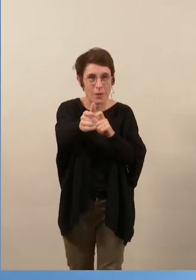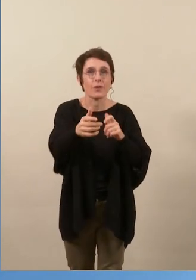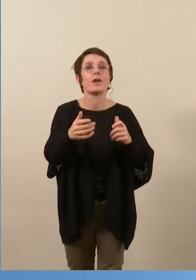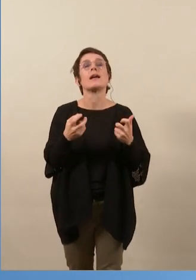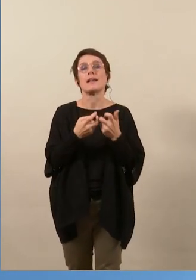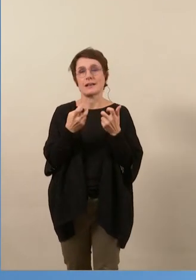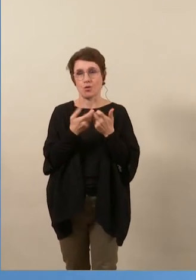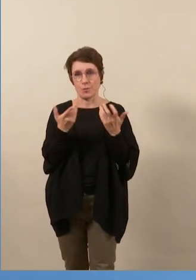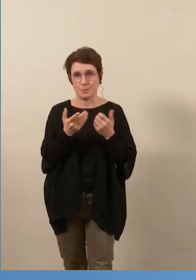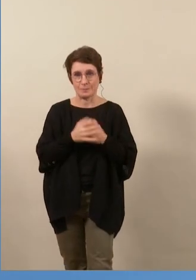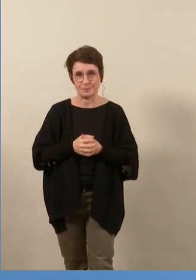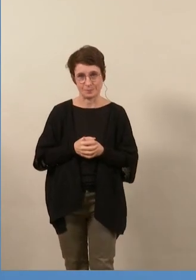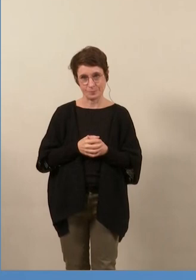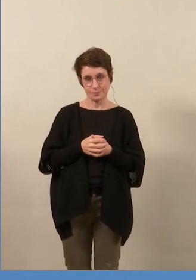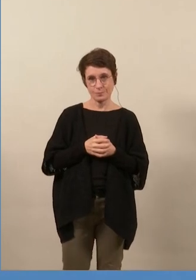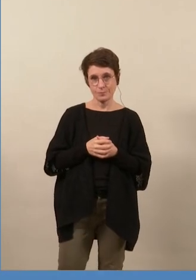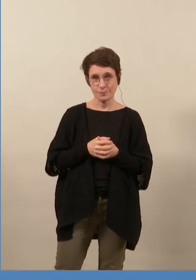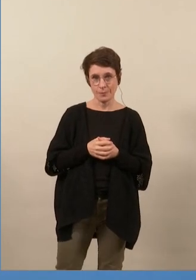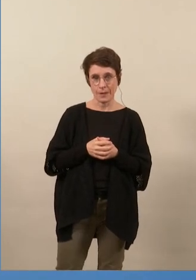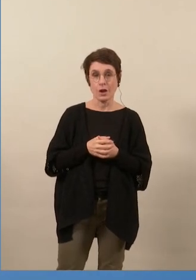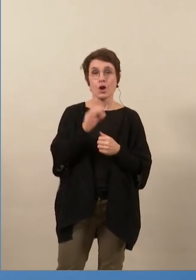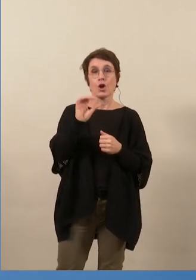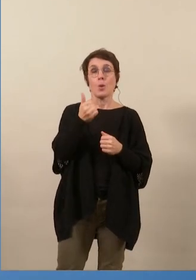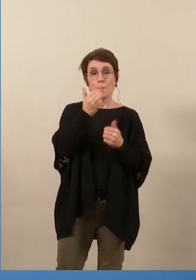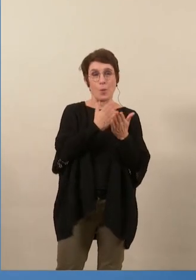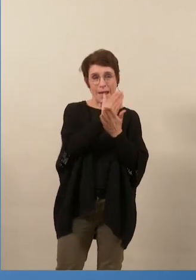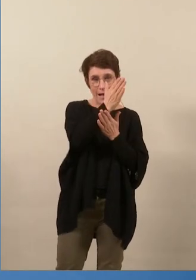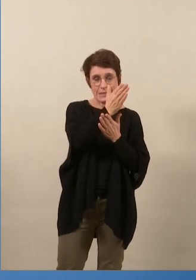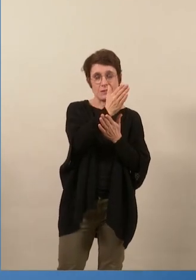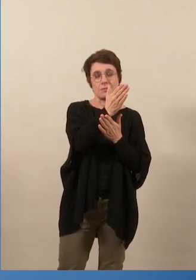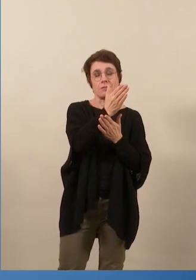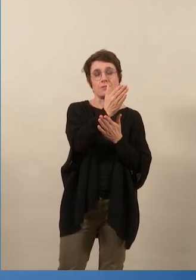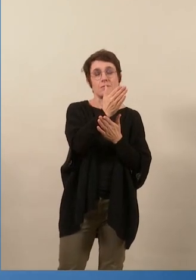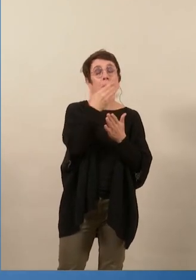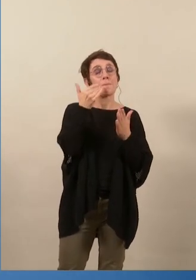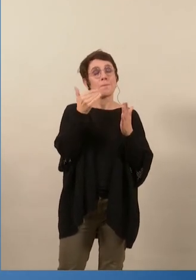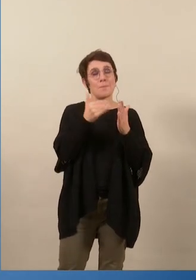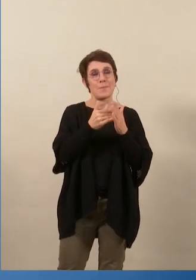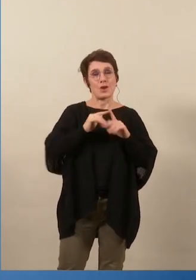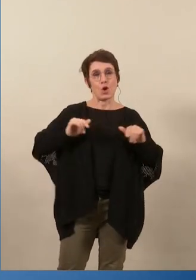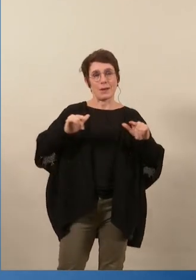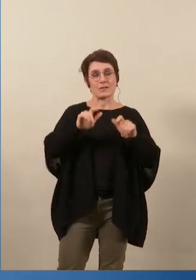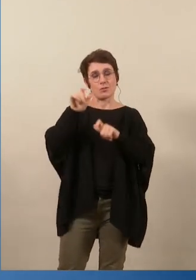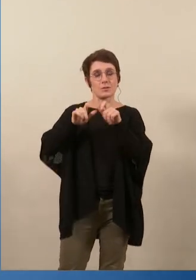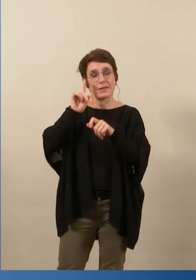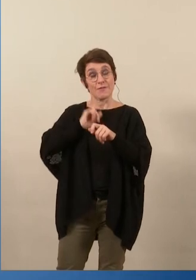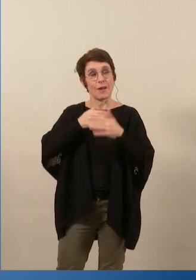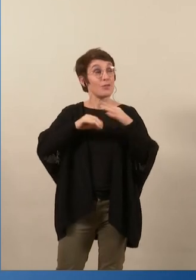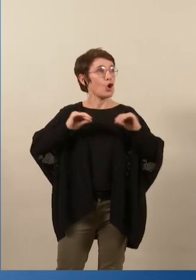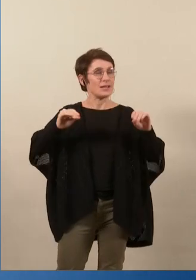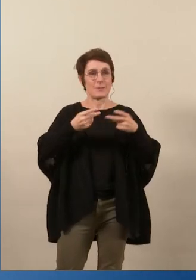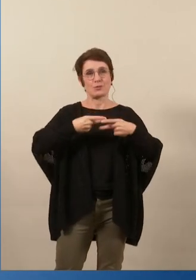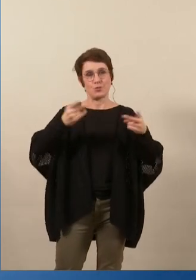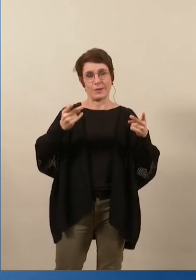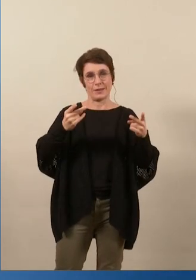avec quelques exemples si je prends le premier axe assurer une meilleure présence des femmes dans les espaces publics il est à noter